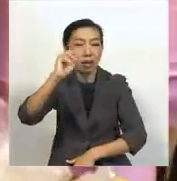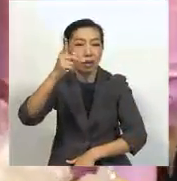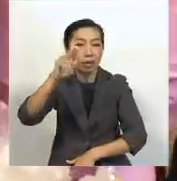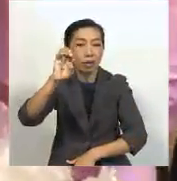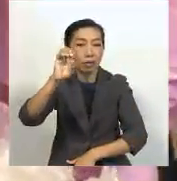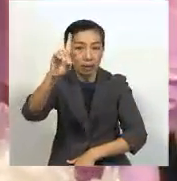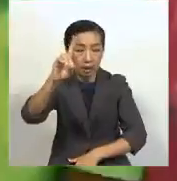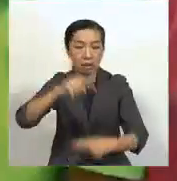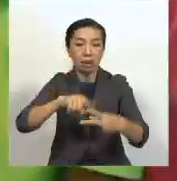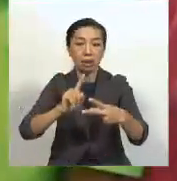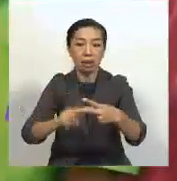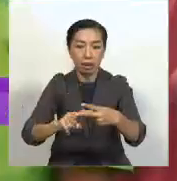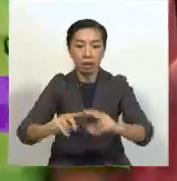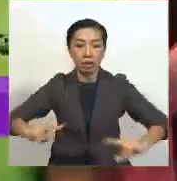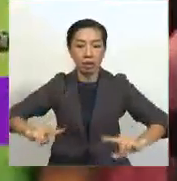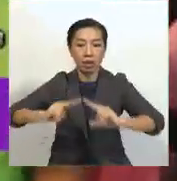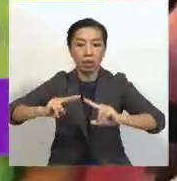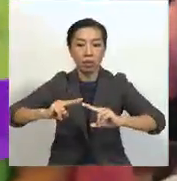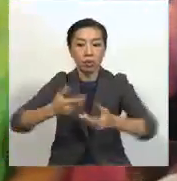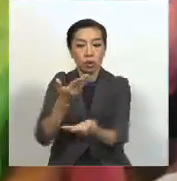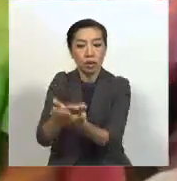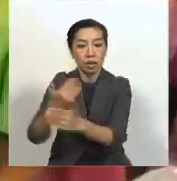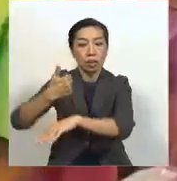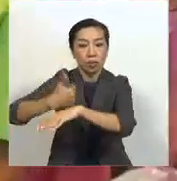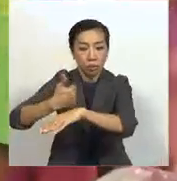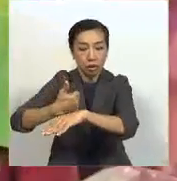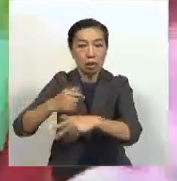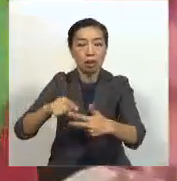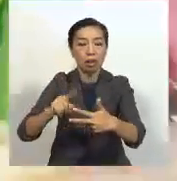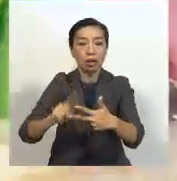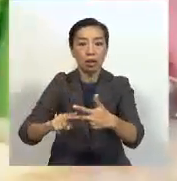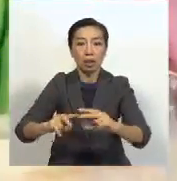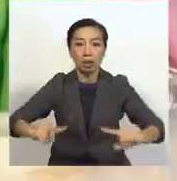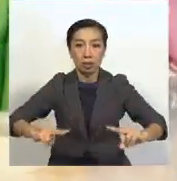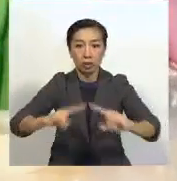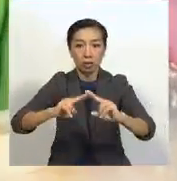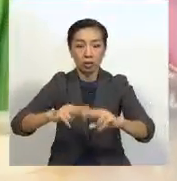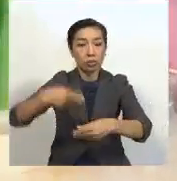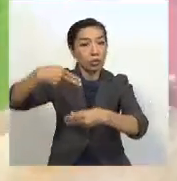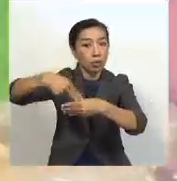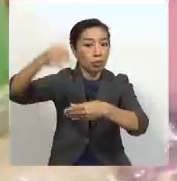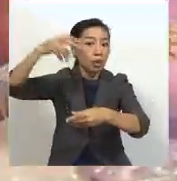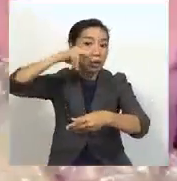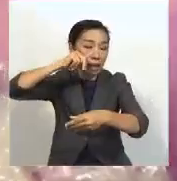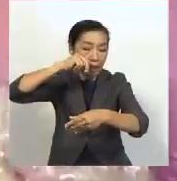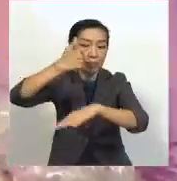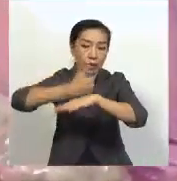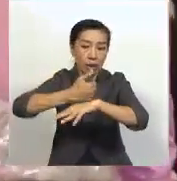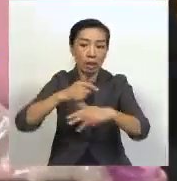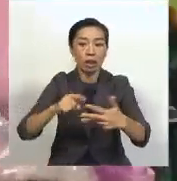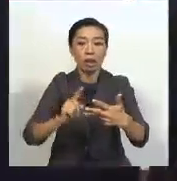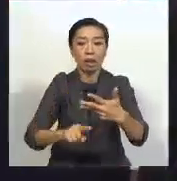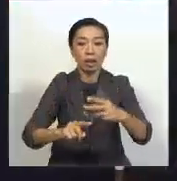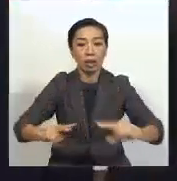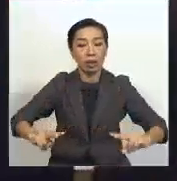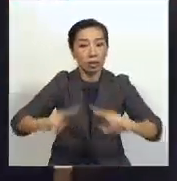นตรีพร้อมด้วยท่านรัฐมนตรีว่าการกระทรวงการคลังนายอุตตมสาวนายนรัฐมนตรีว่าการกระทรวงพลังงานนายสนธิรัตน์สนธิจิรวงศ์รัฐม